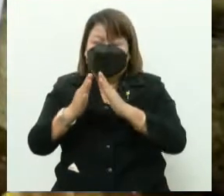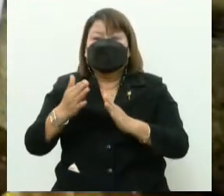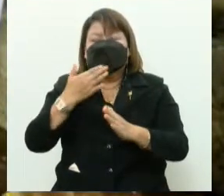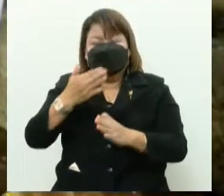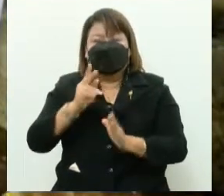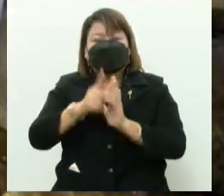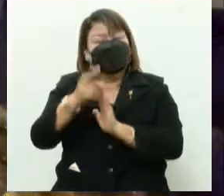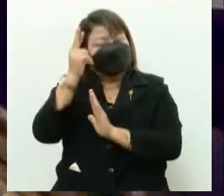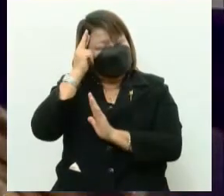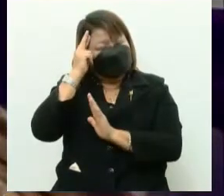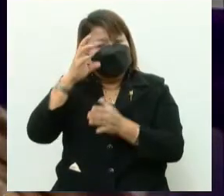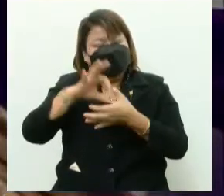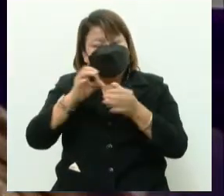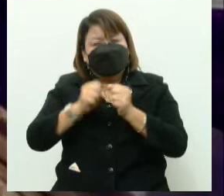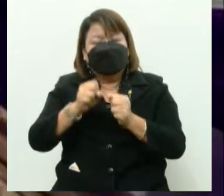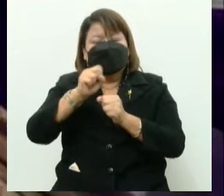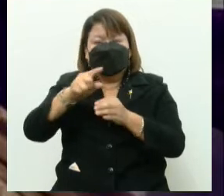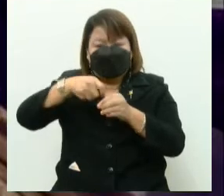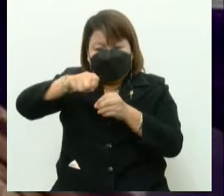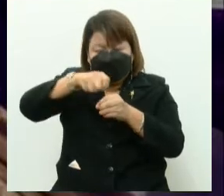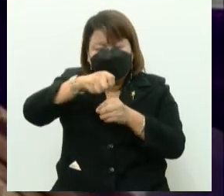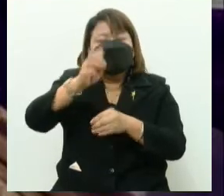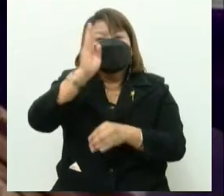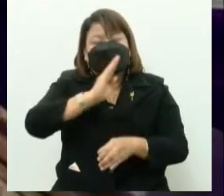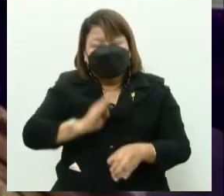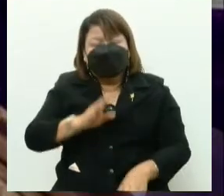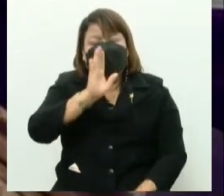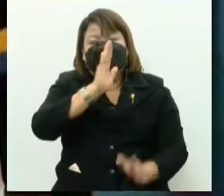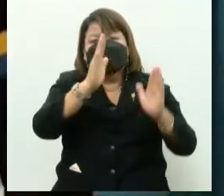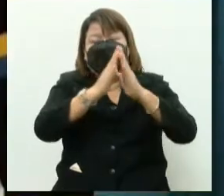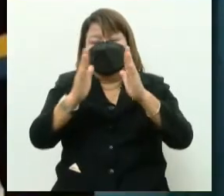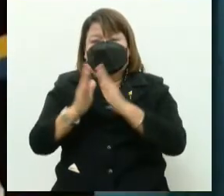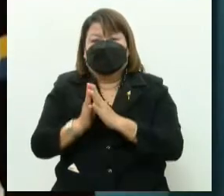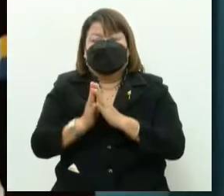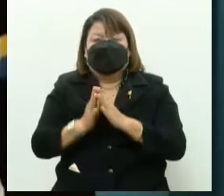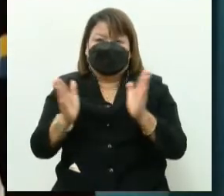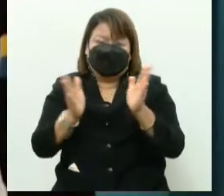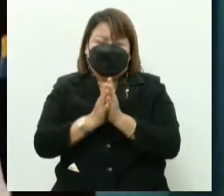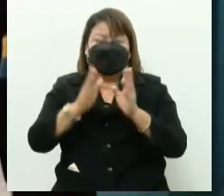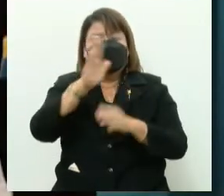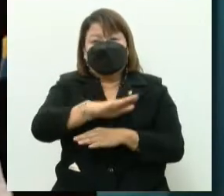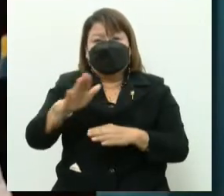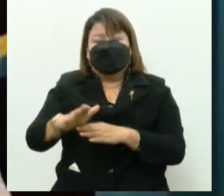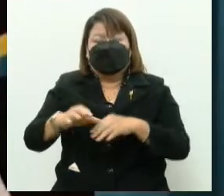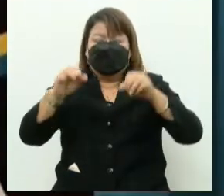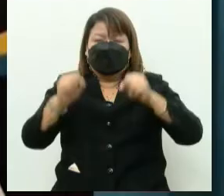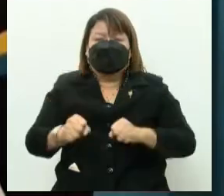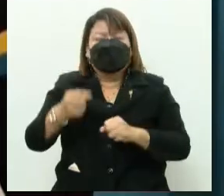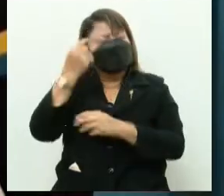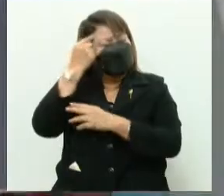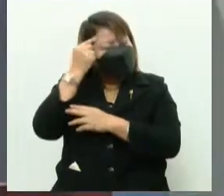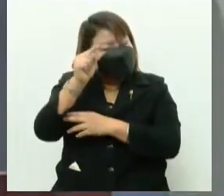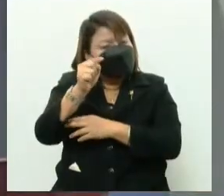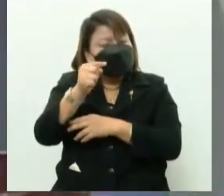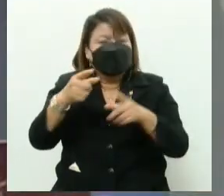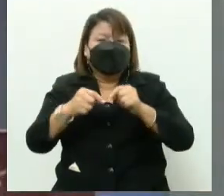รู้ด้านสถาปัตยกรรมของโบราณสถานของท้องถิ่นรวมทั้งนักเรียนสามารถรำลึกถึงเหตุการณ์